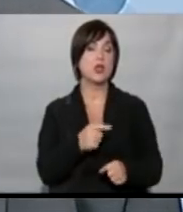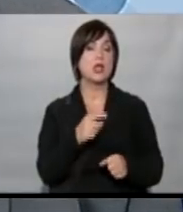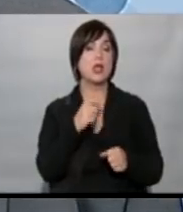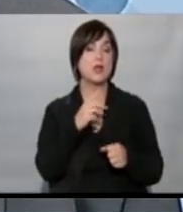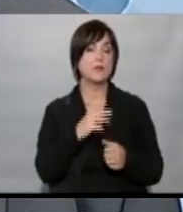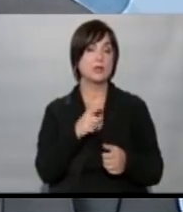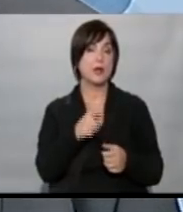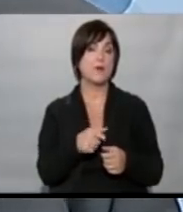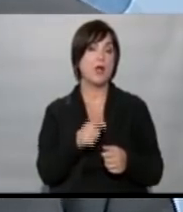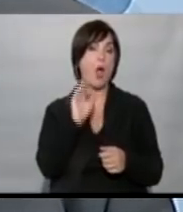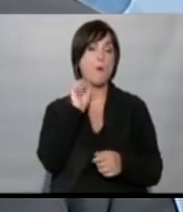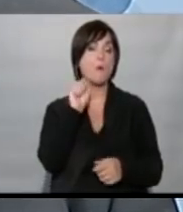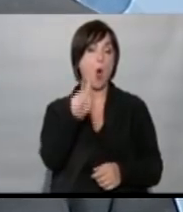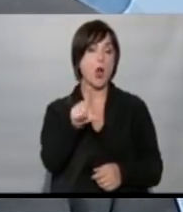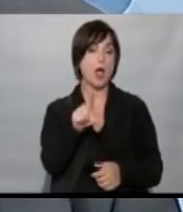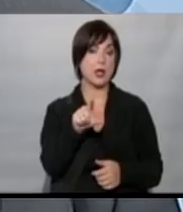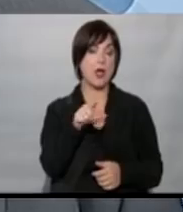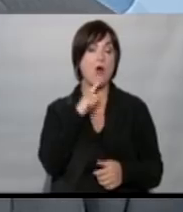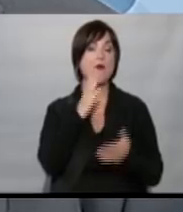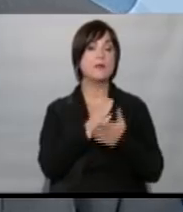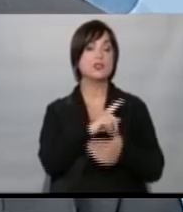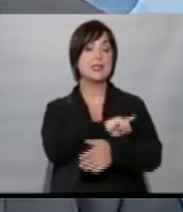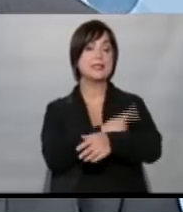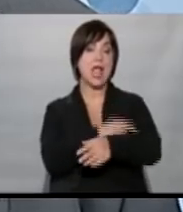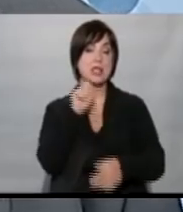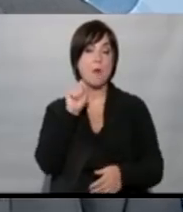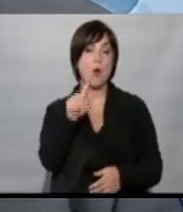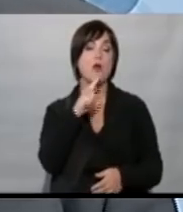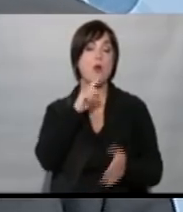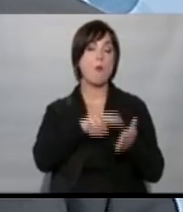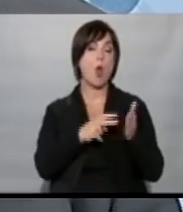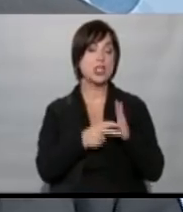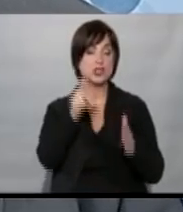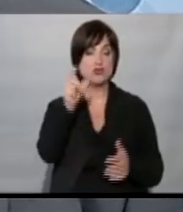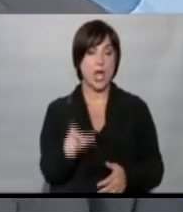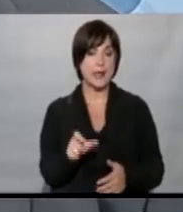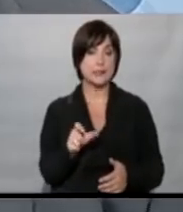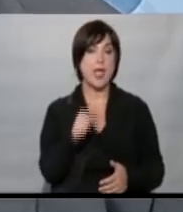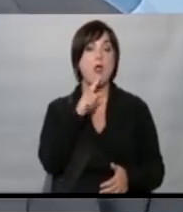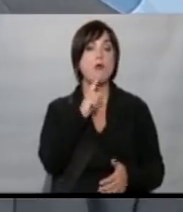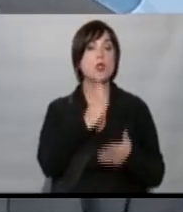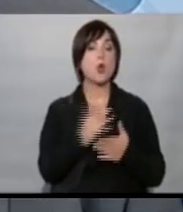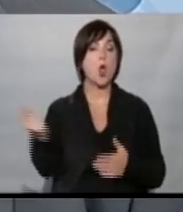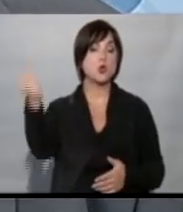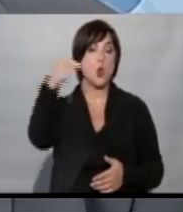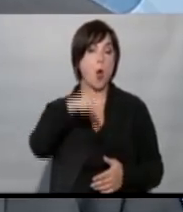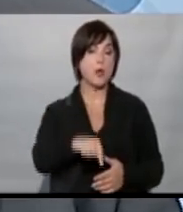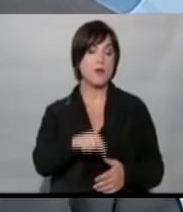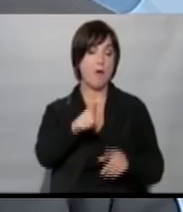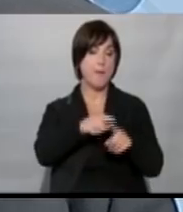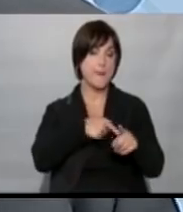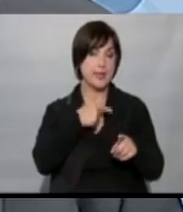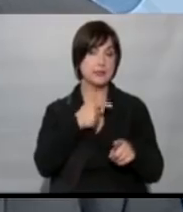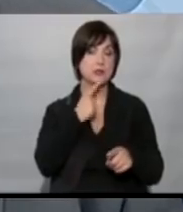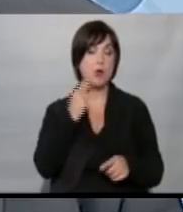средство, односно најсилната порака. Таа беше несилната порака кон политичарите. И оние кои доаѓаа во овој месец, еден